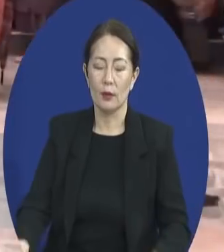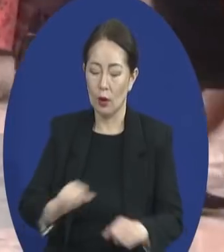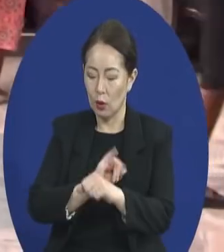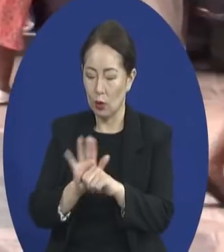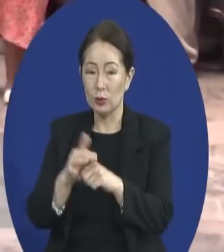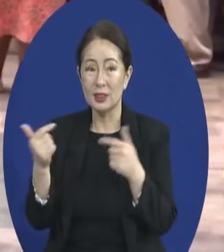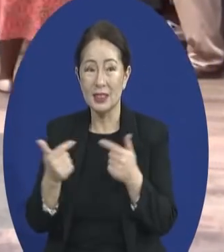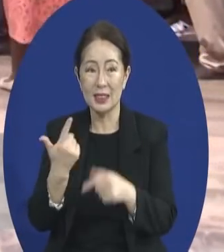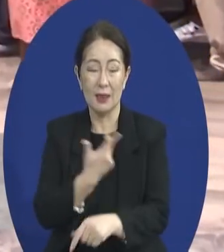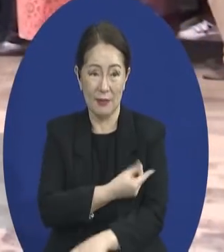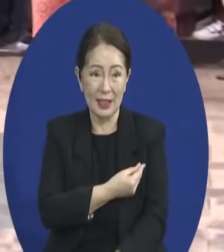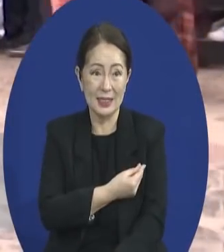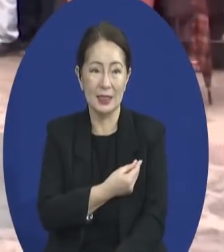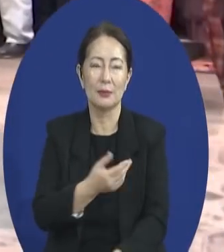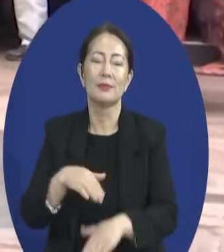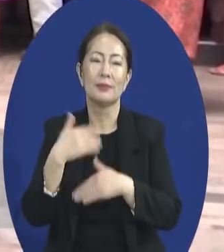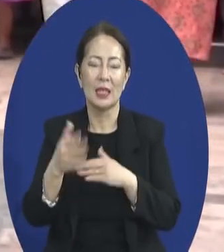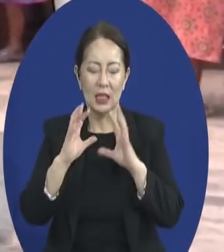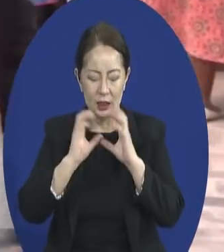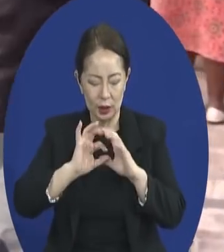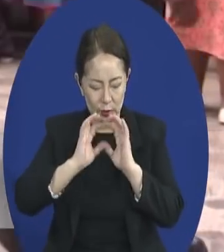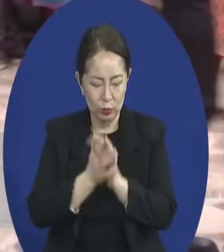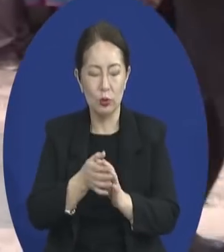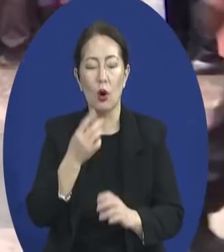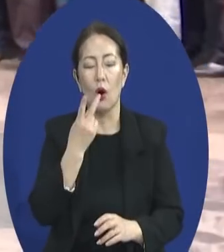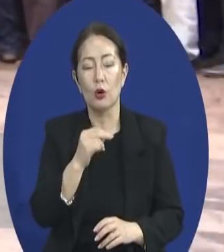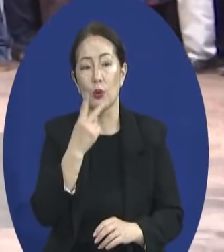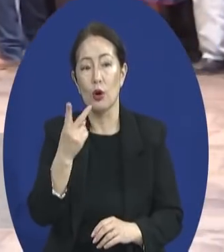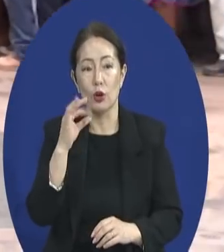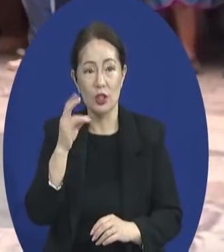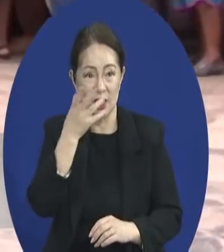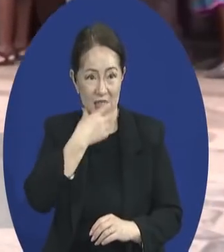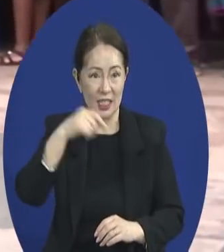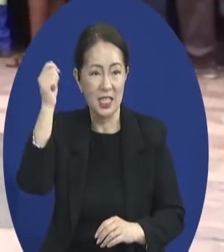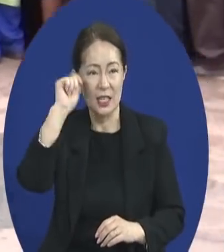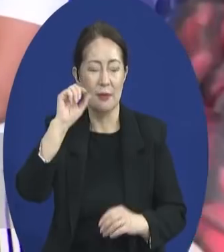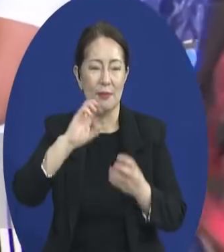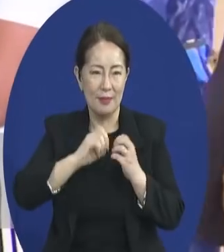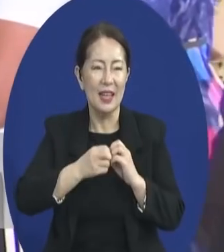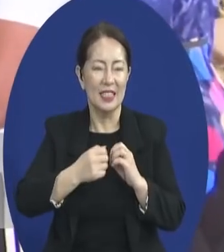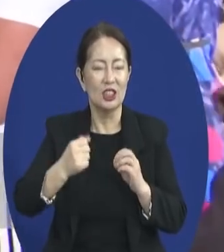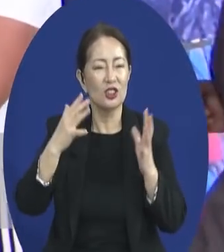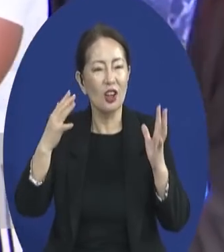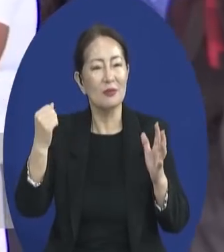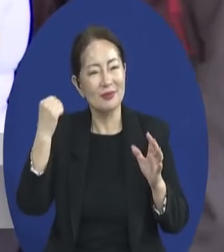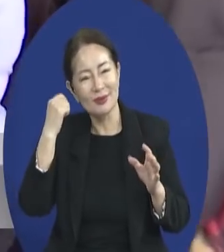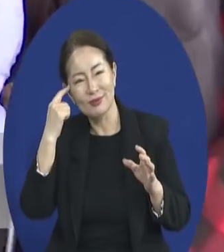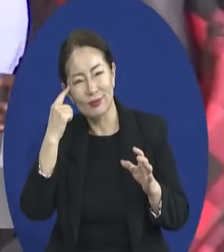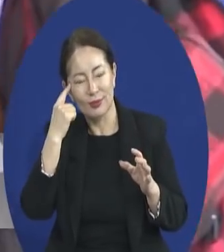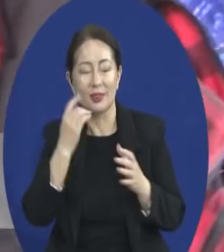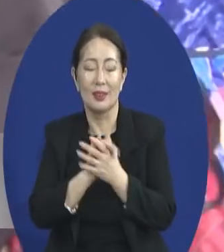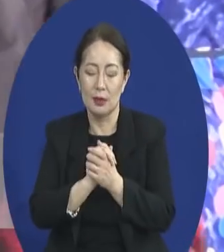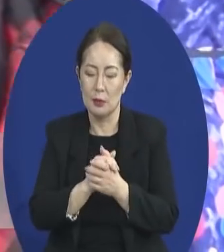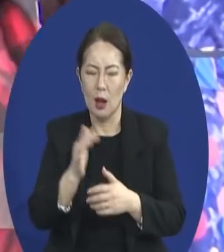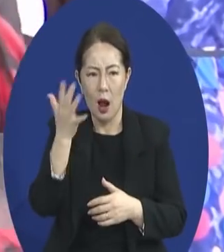Коронавирусны эсрэг вакцин гарсны дараа дэлхийн нийтээрээ 2022 оны шинэ жилийг өргөн дэлгэр тэмдэглэн өнгөрүүлнэ гэж найдацгаж байсан. Тэгвэл өмнөд